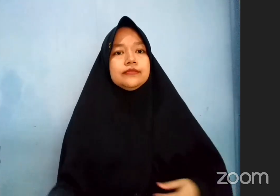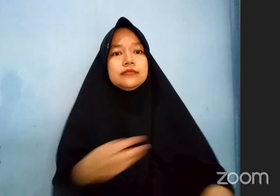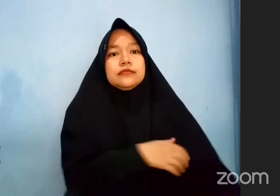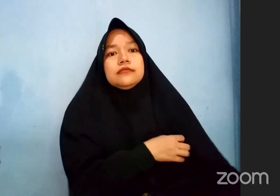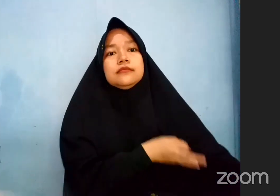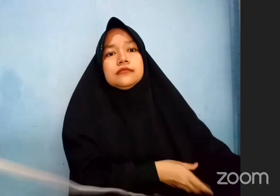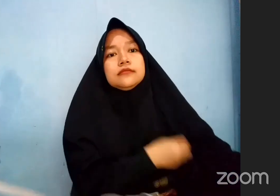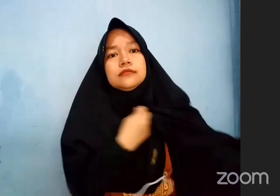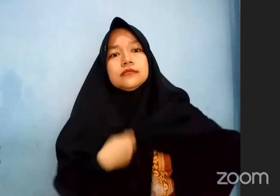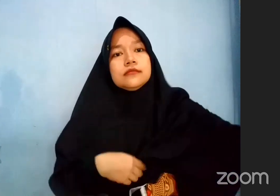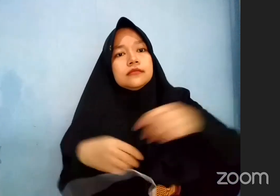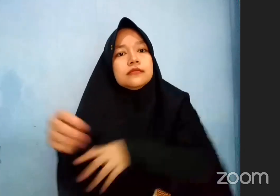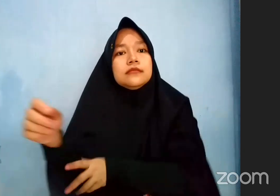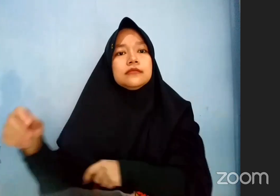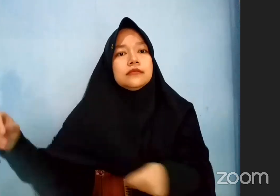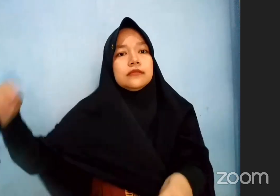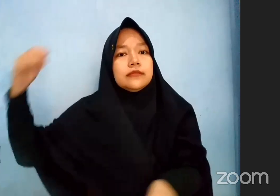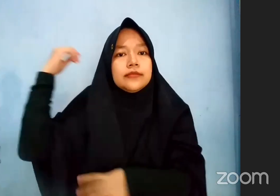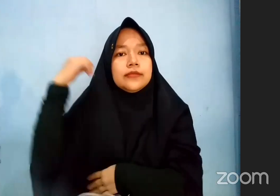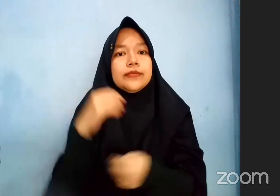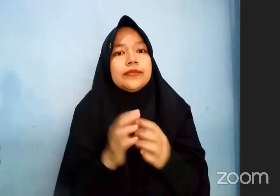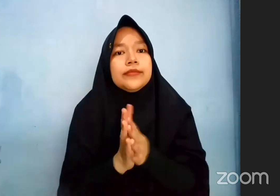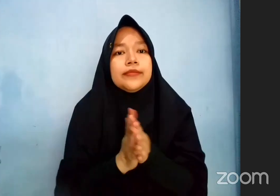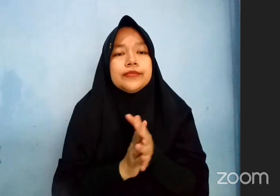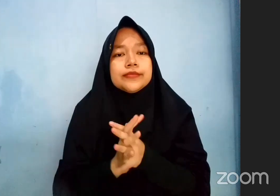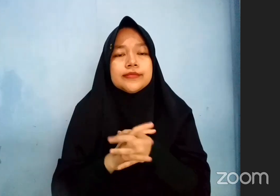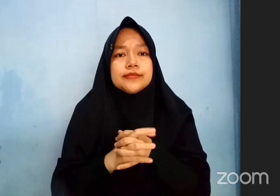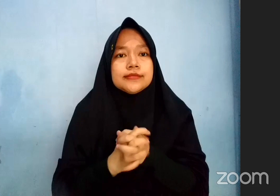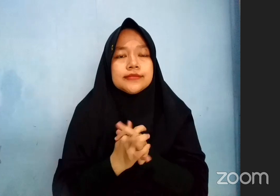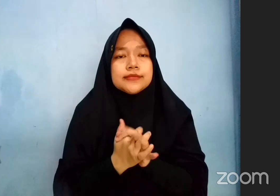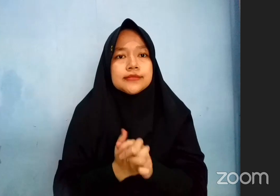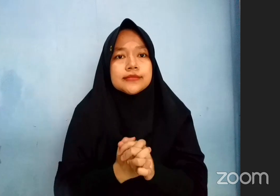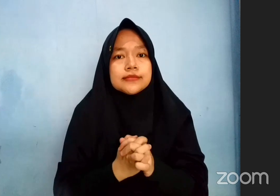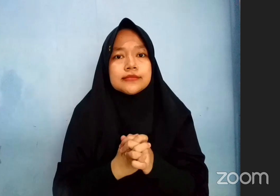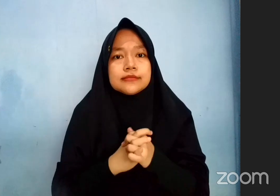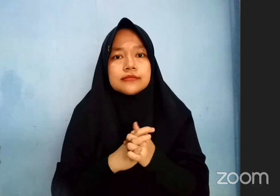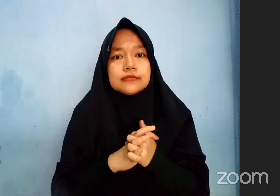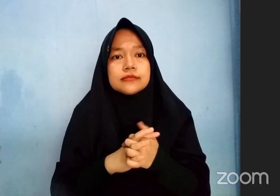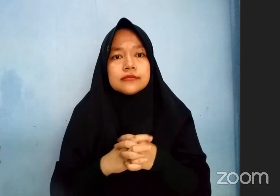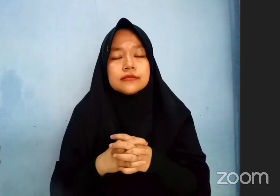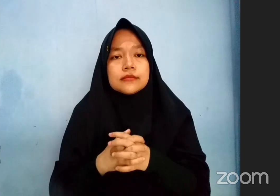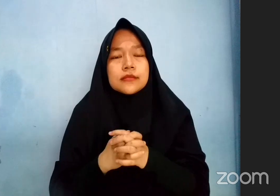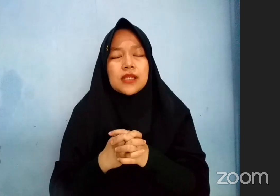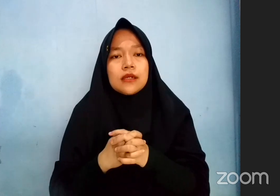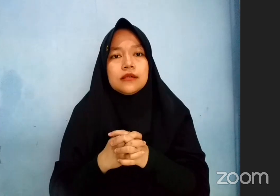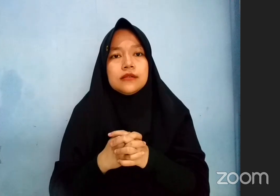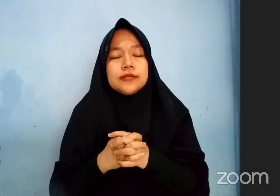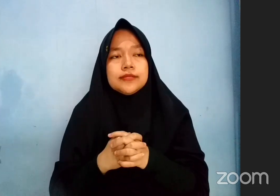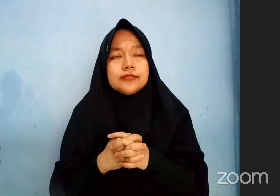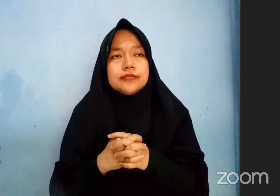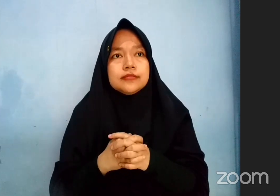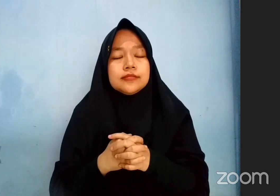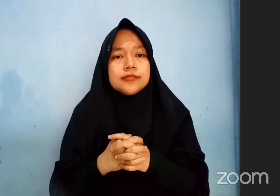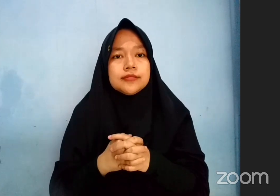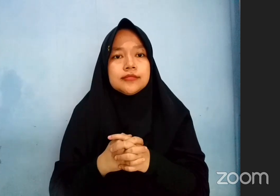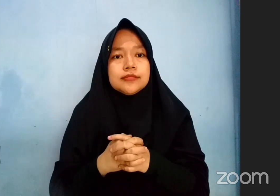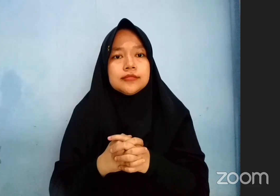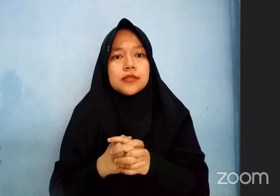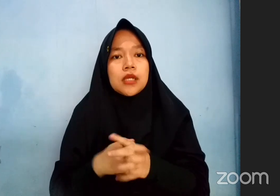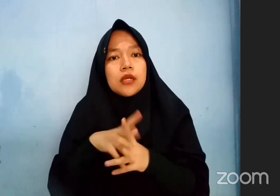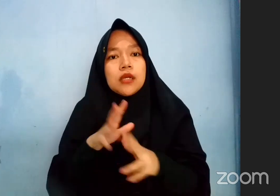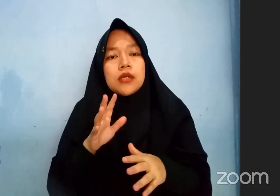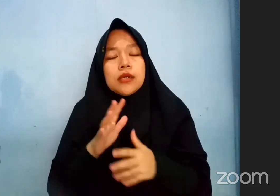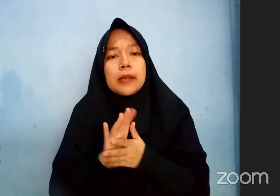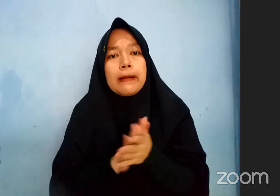mudah diakses ya gitu ya mungkin itu dulu mbak Anggi Terima kasih nanti kita akan bisa pikirkan bersama apa yang bisa kita lakukan